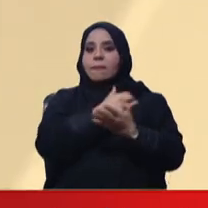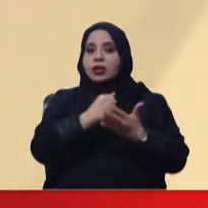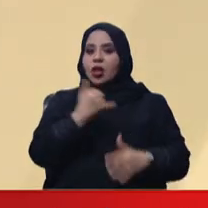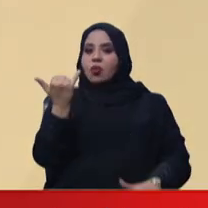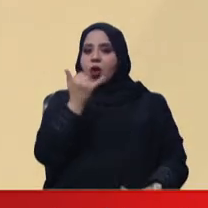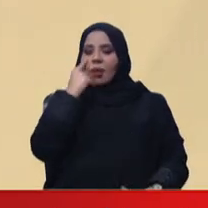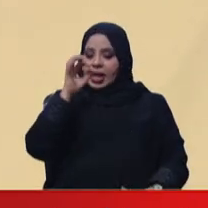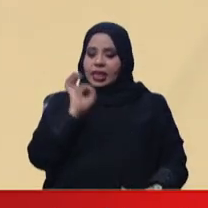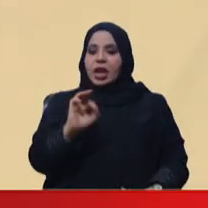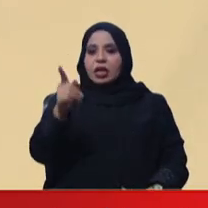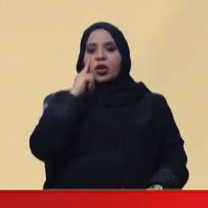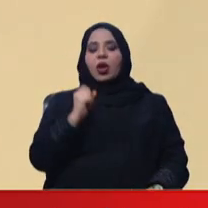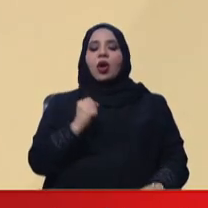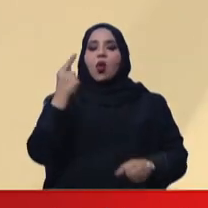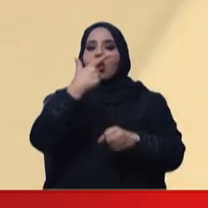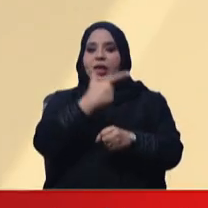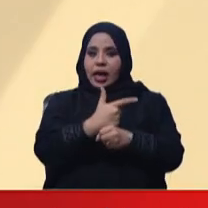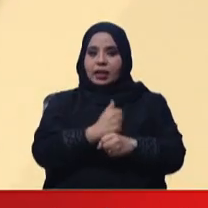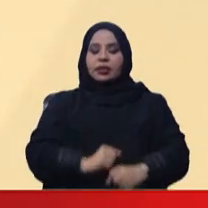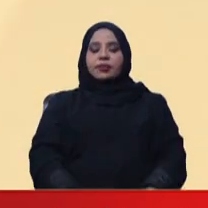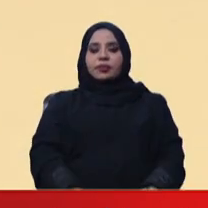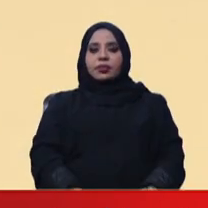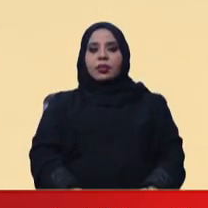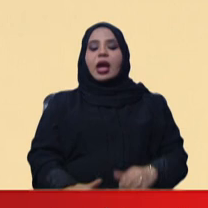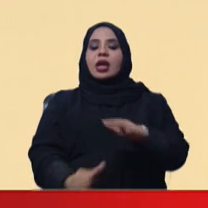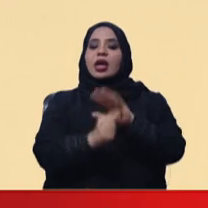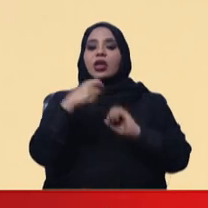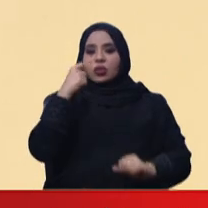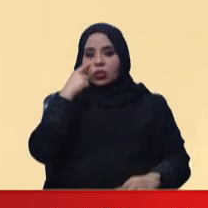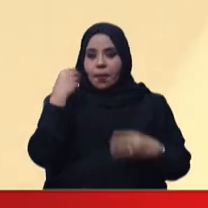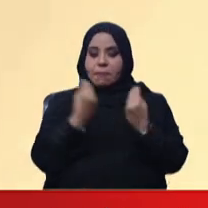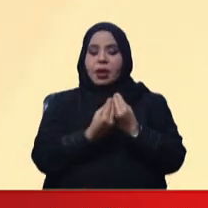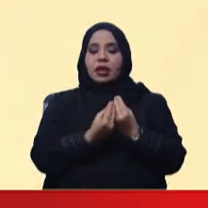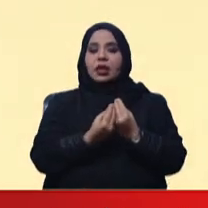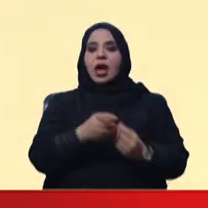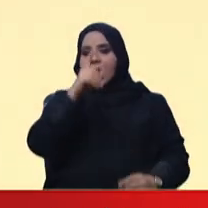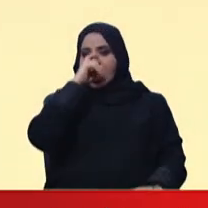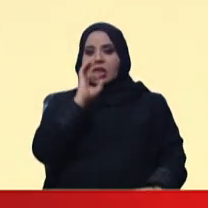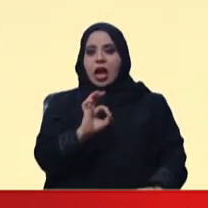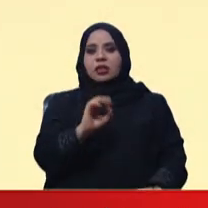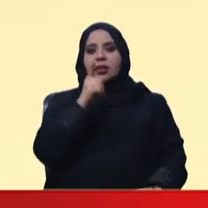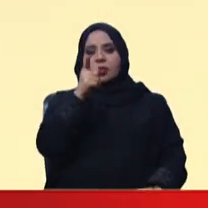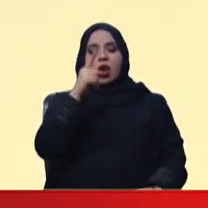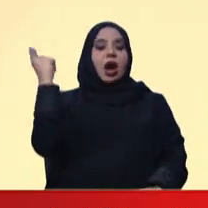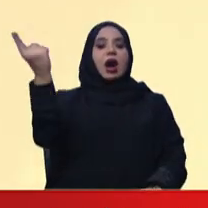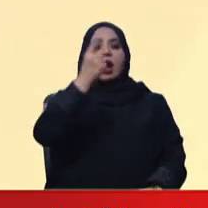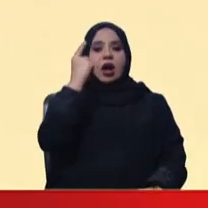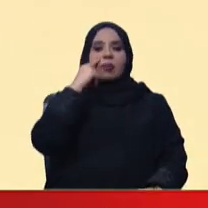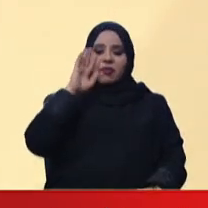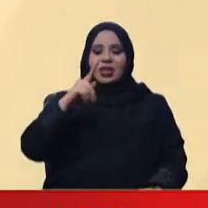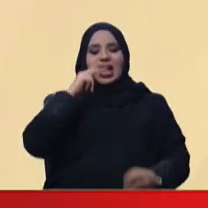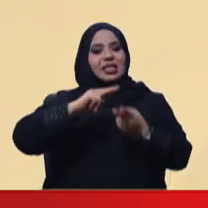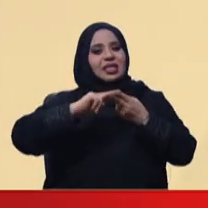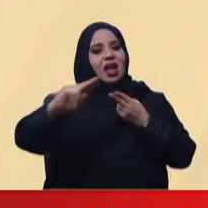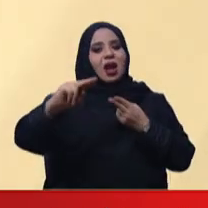وتأكيد صاحب السمو الملكي رئيس الوزراء بأن ينعم بضرورة أن ينعم العالم بالسلام